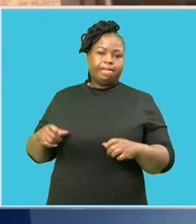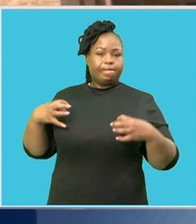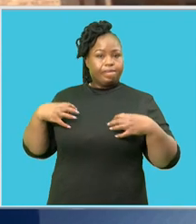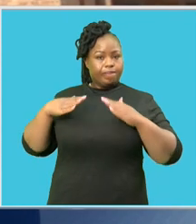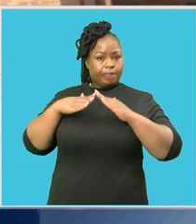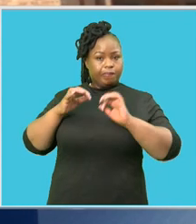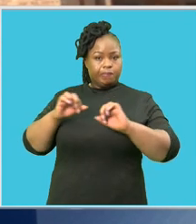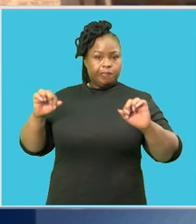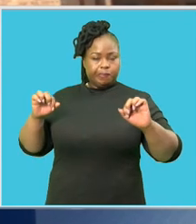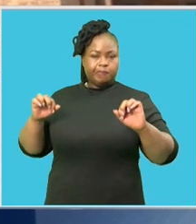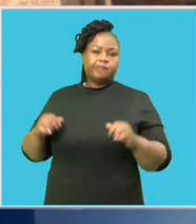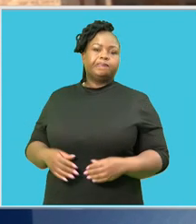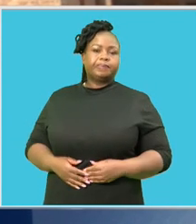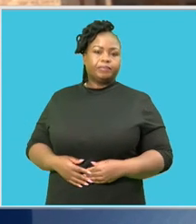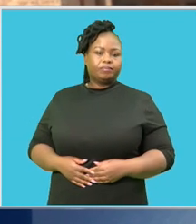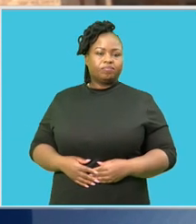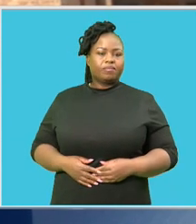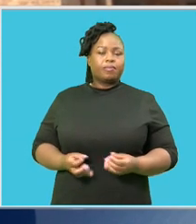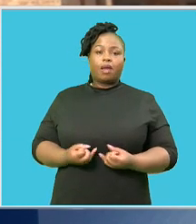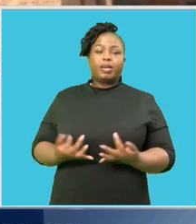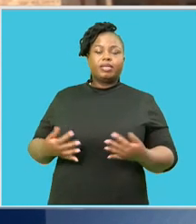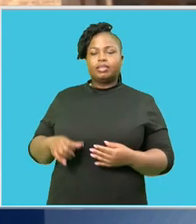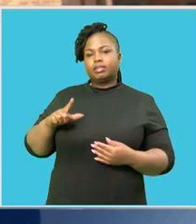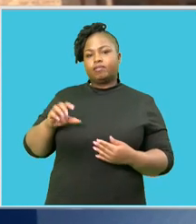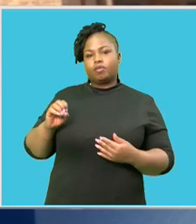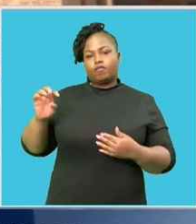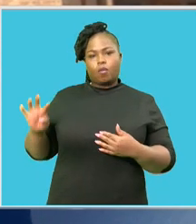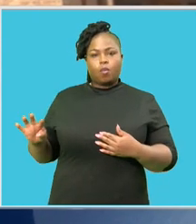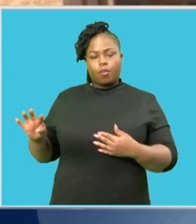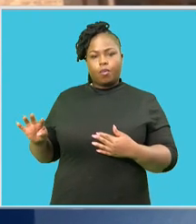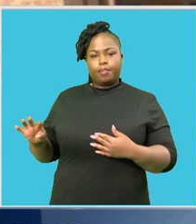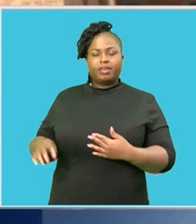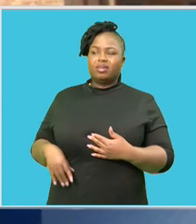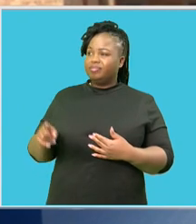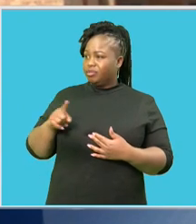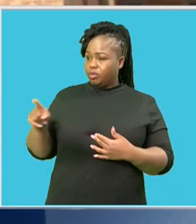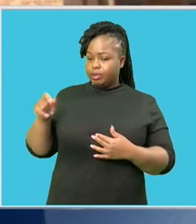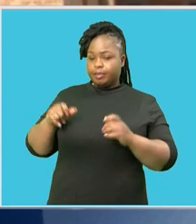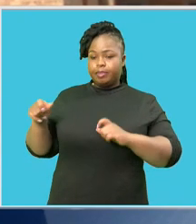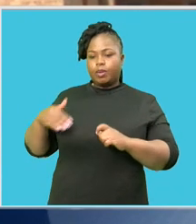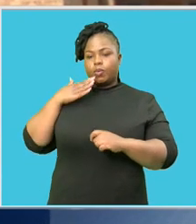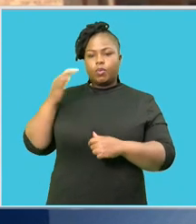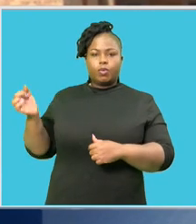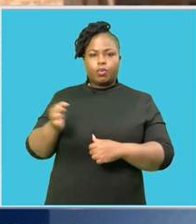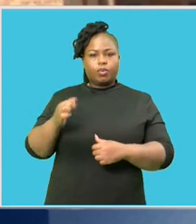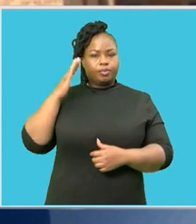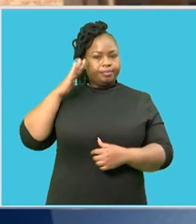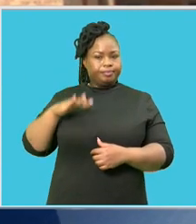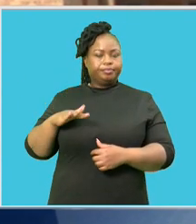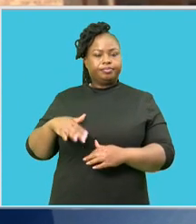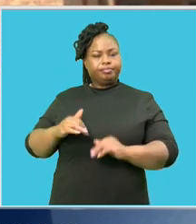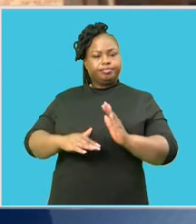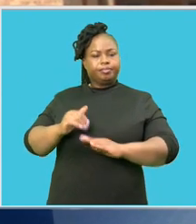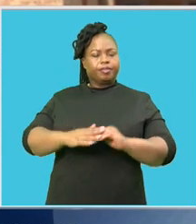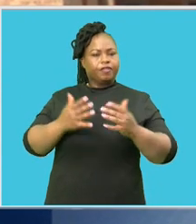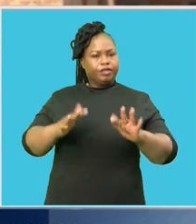i-ownership yezindlu zabo, ama-title deeds awu 704. So labantu ke sibafaka la kulezindlu esesayikhanda